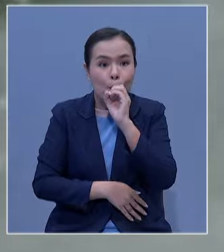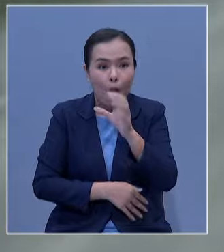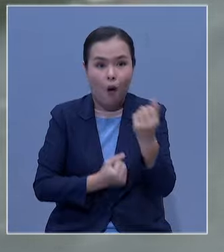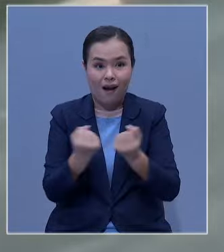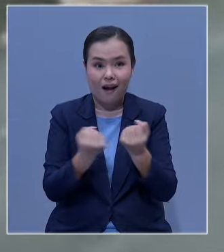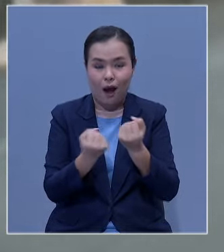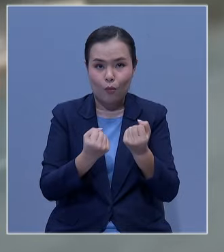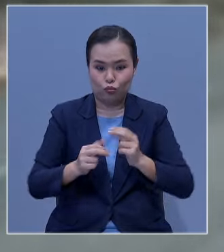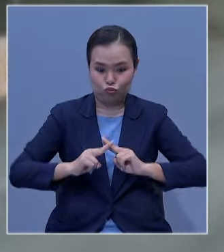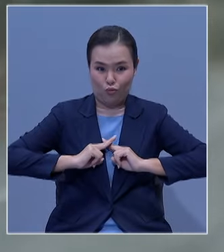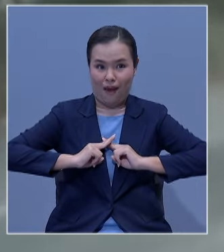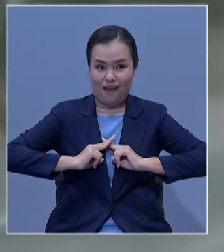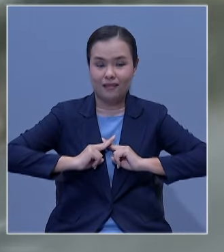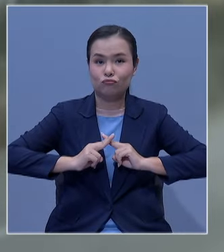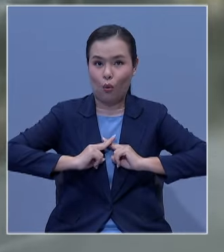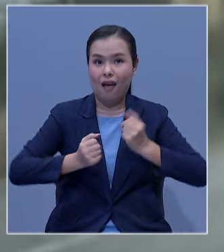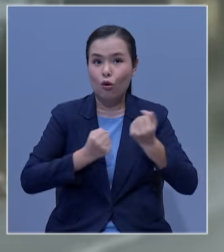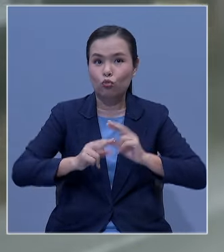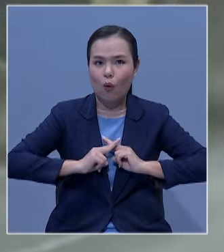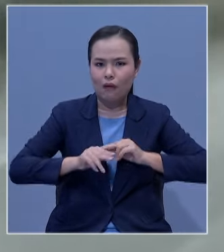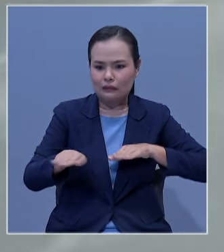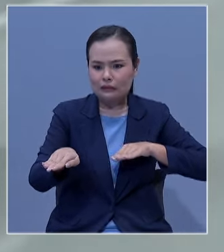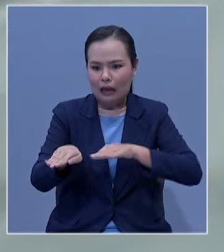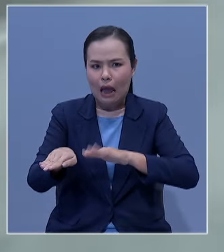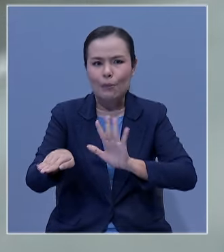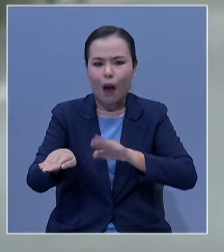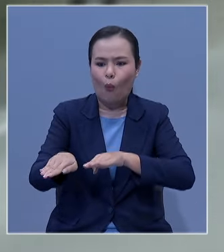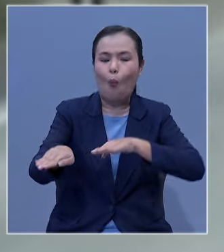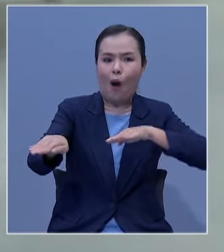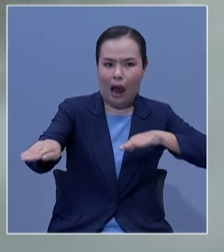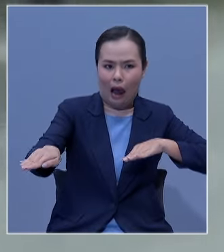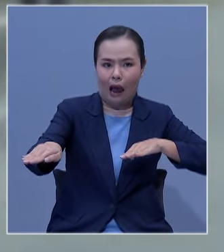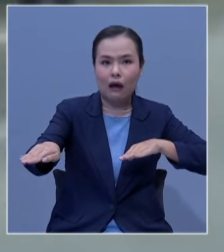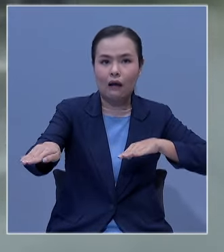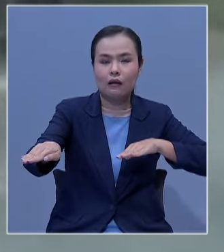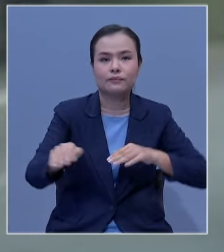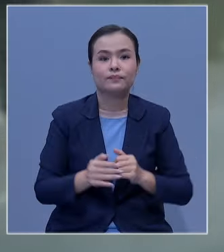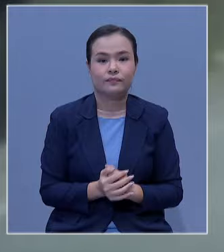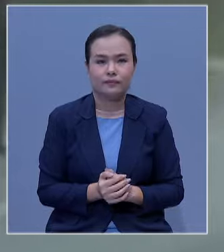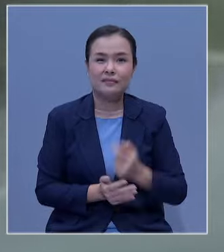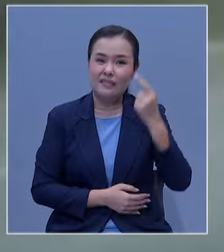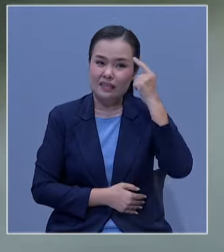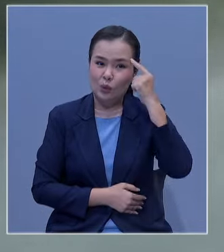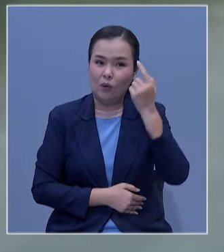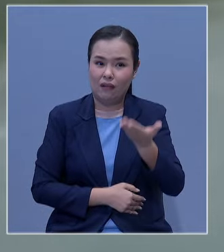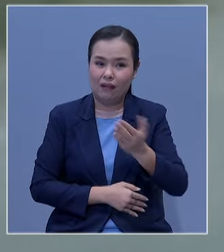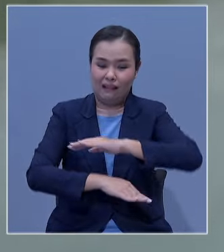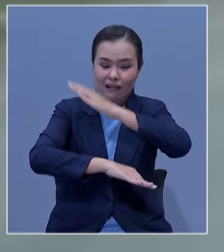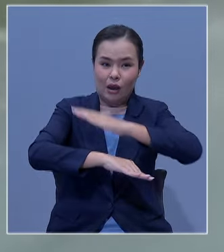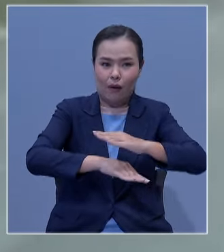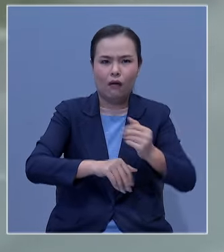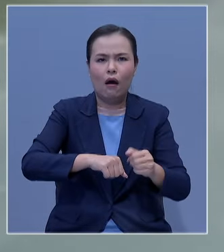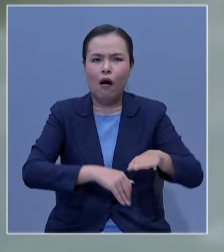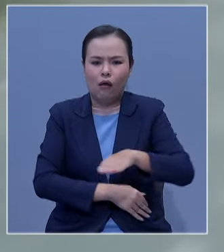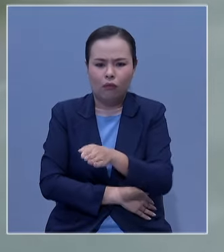ขับรถที่ตัวเองนั่งมาด้วยบอกว่าอย่าขับเข้าไปใกล้เพราะเดี๋ยวจะเกิดอุบัติเหตุขึ้นแล้วก็คิดว่าการที่กระบะคันนี้ขับสาย